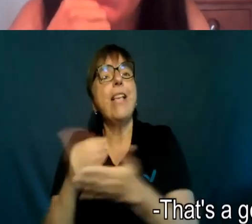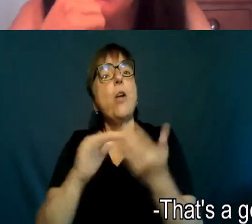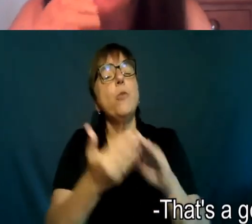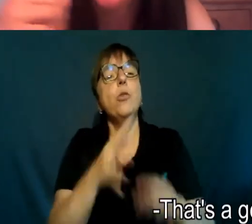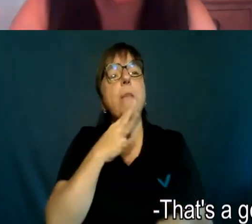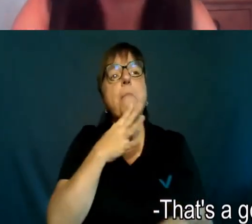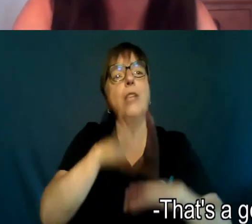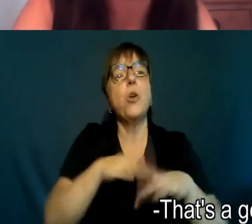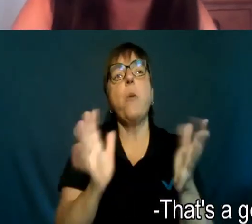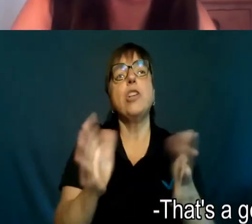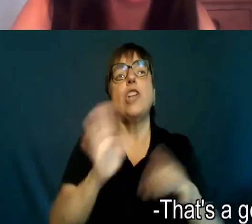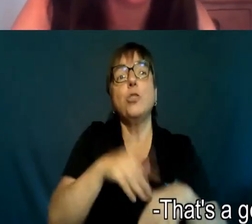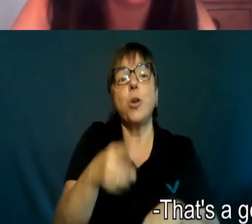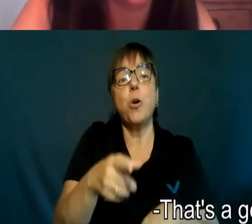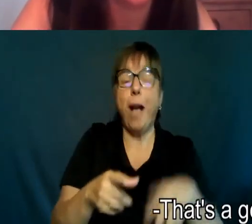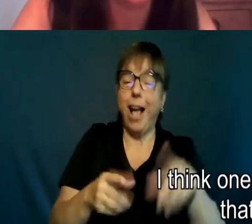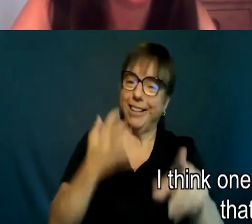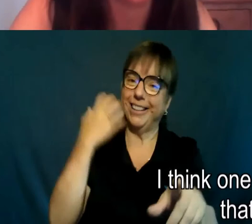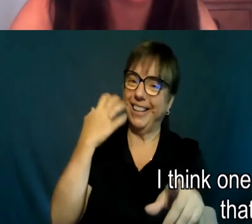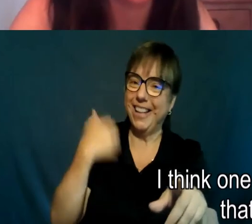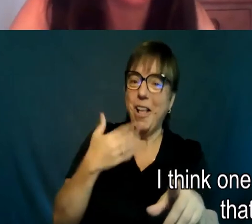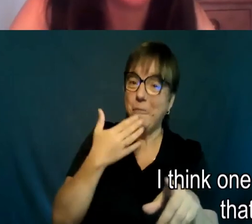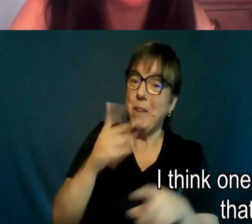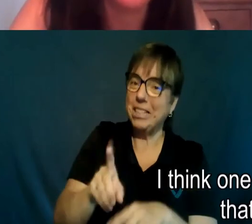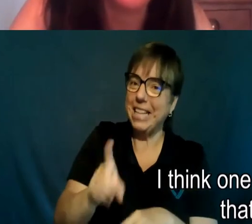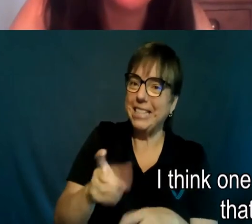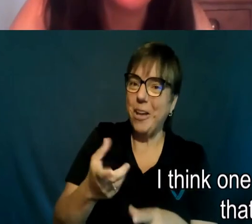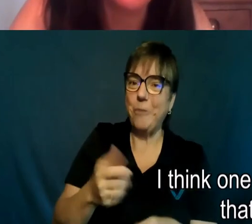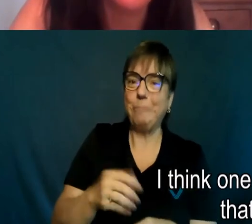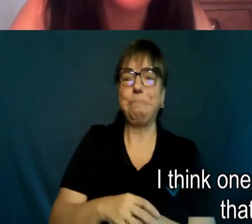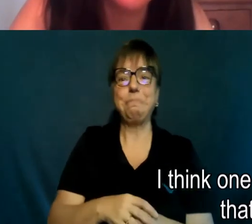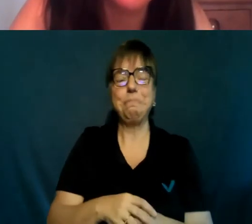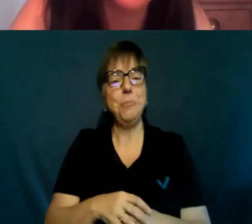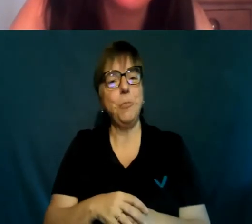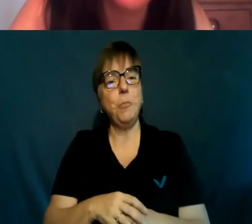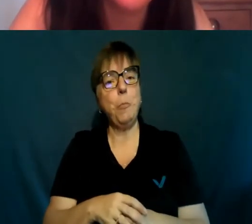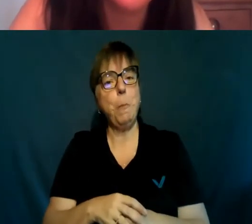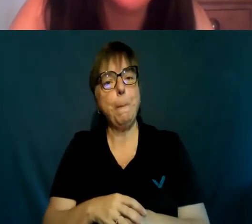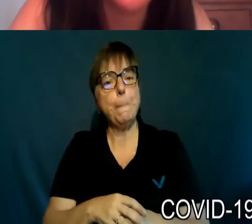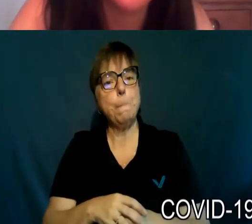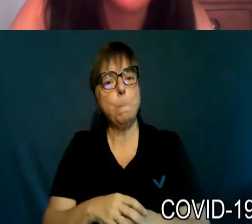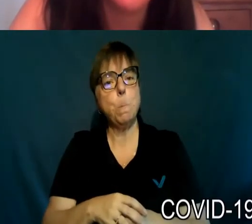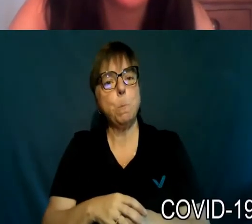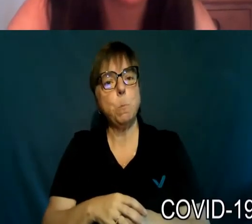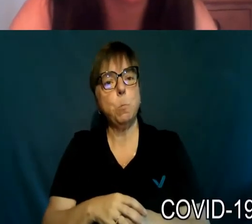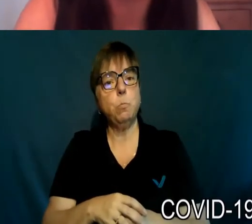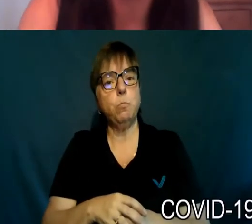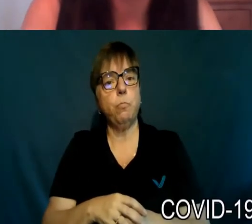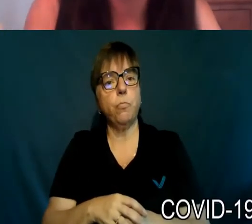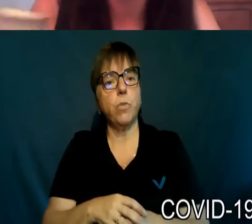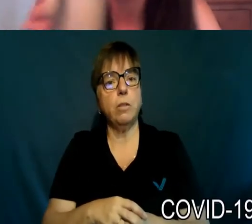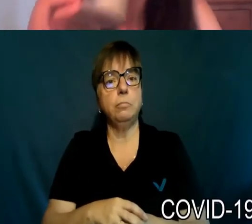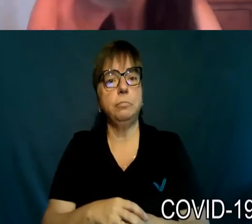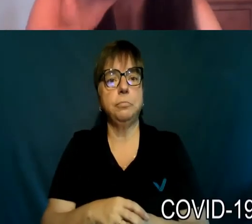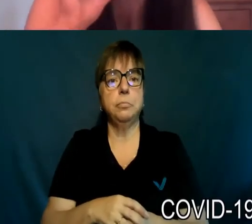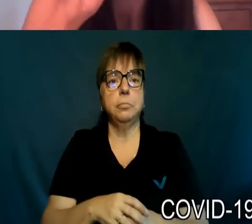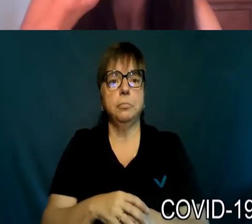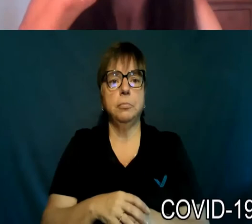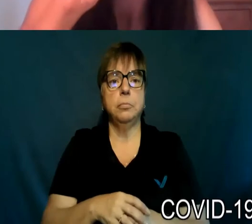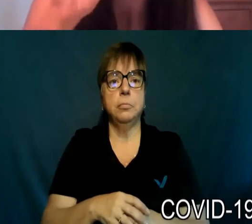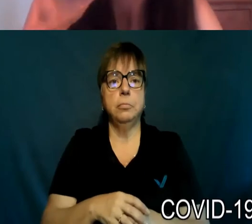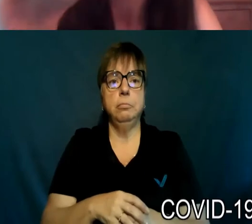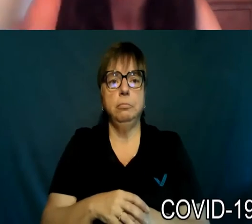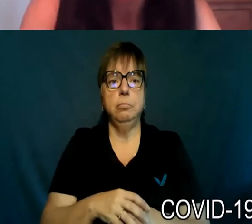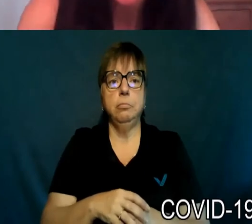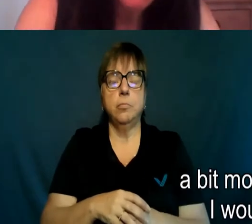C'est une bonne question. Je pense qu'une des choses que COVID-19 a